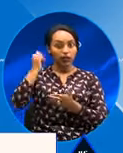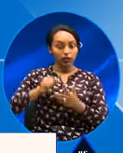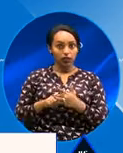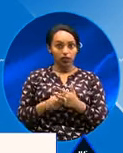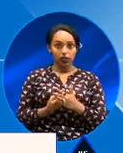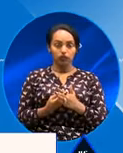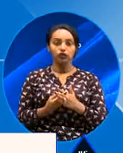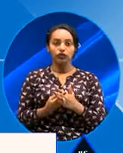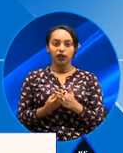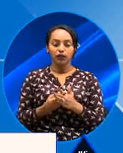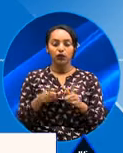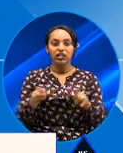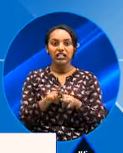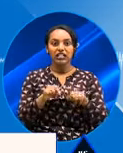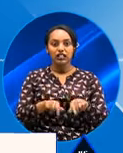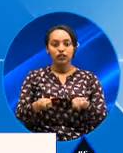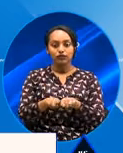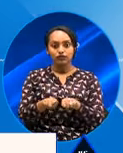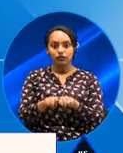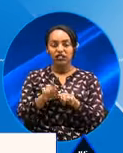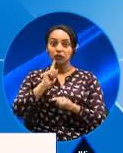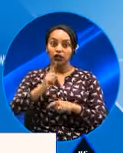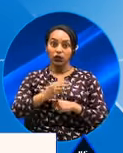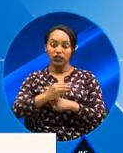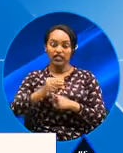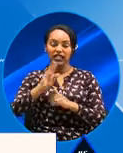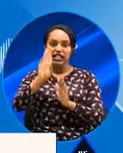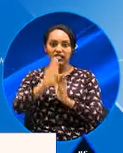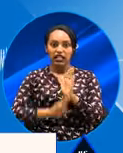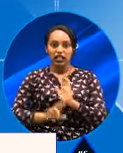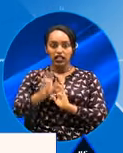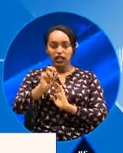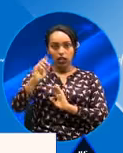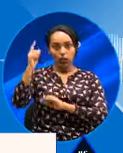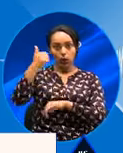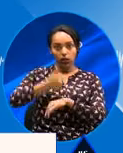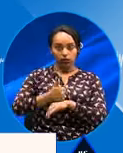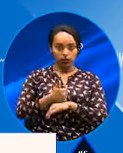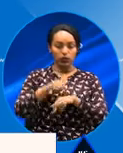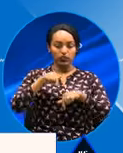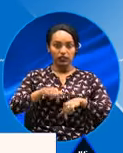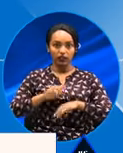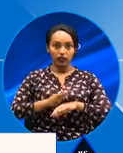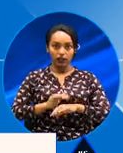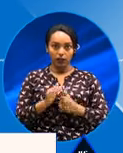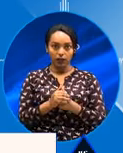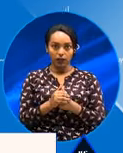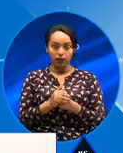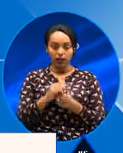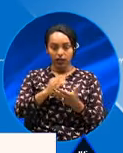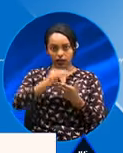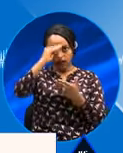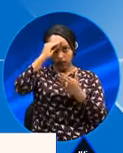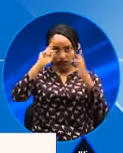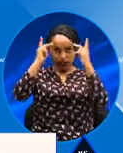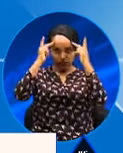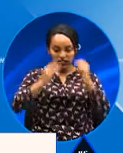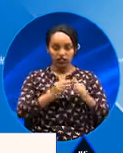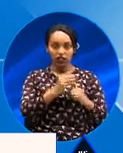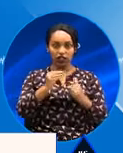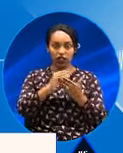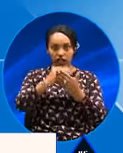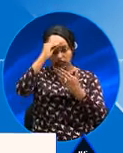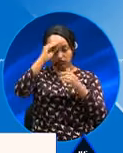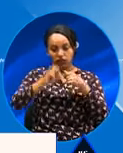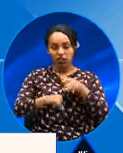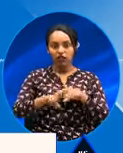ያስጀመሩት። ልክ እንደዚሁ በተመሳሳይ ነው እንግዲህ የሰኔ 30ው ቀጠሮ ዛሬ ላይ በትምህርት ሚኒስቴርና